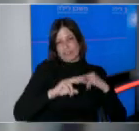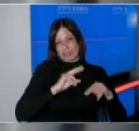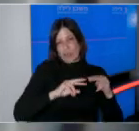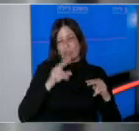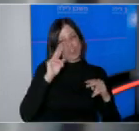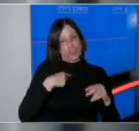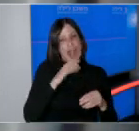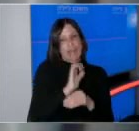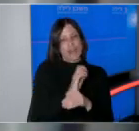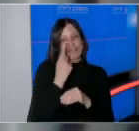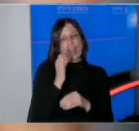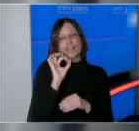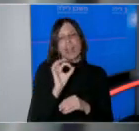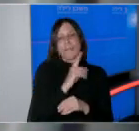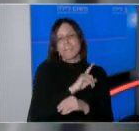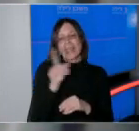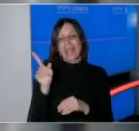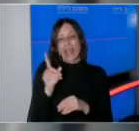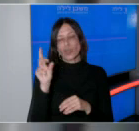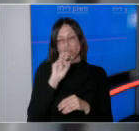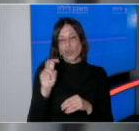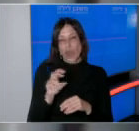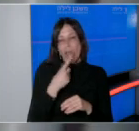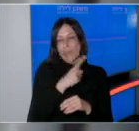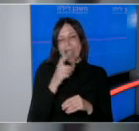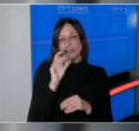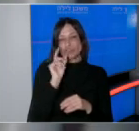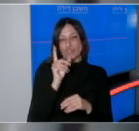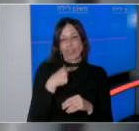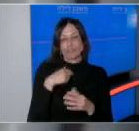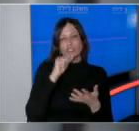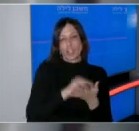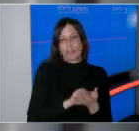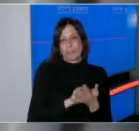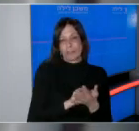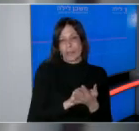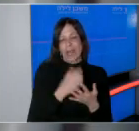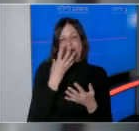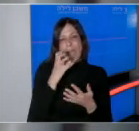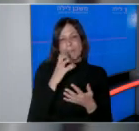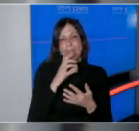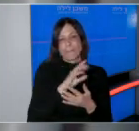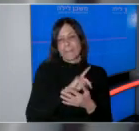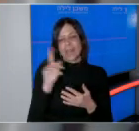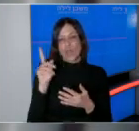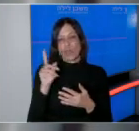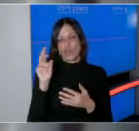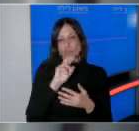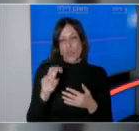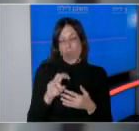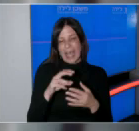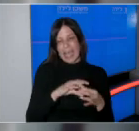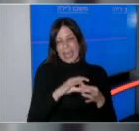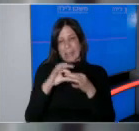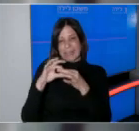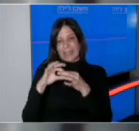אפילו הלוואה אחת של מיליארד דולר ל-100 שנה, שאנחנו משלמים על איזה 40 מיליון דולר כל שנה ריבית. רק ריבית,